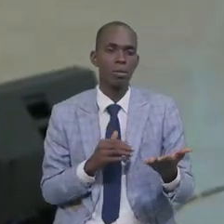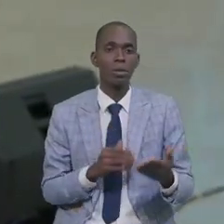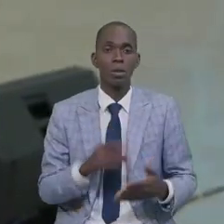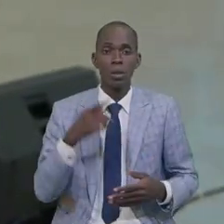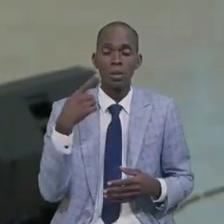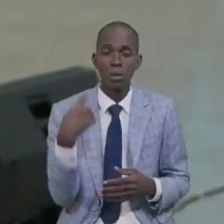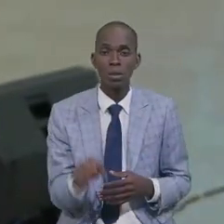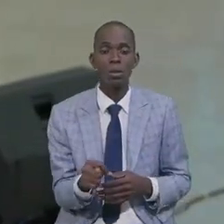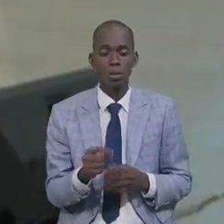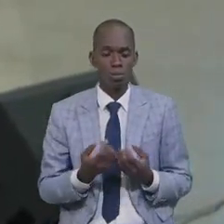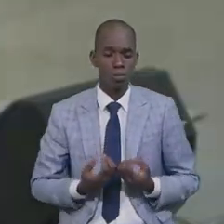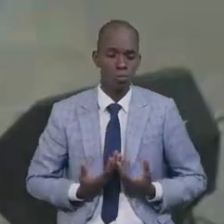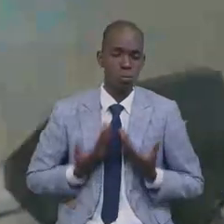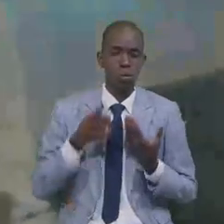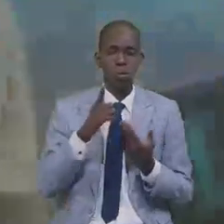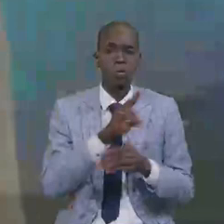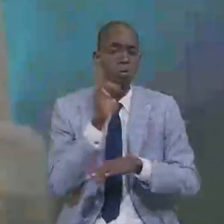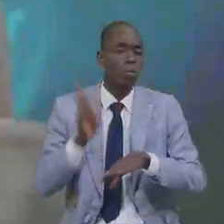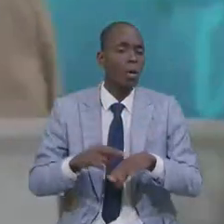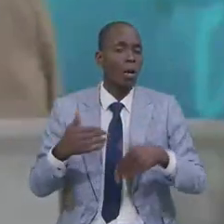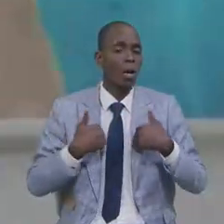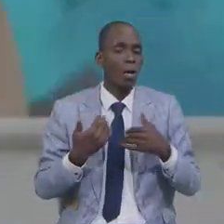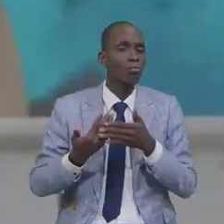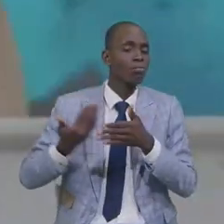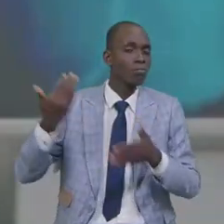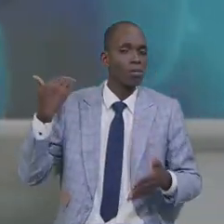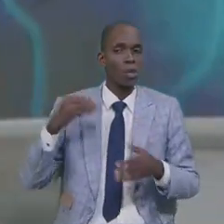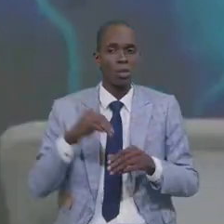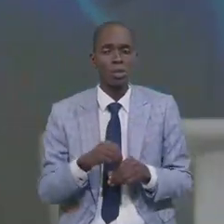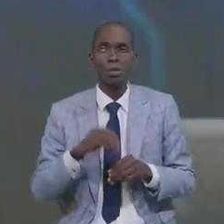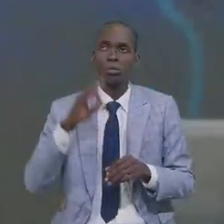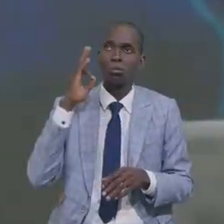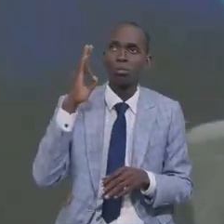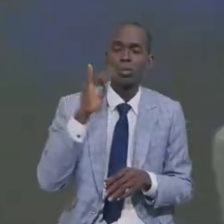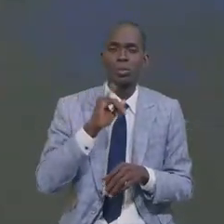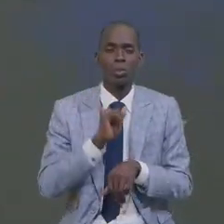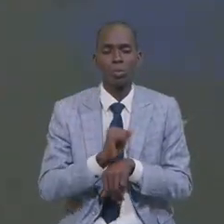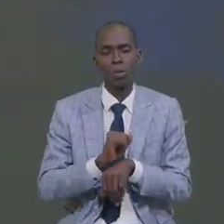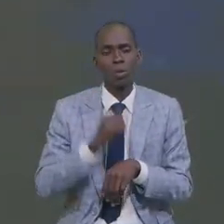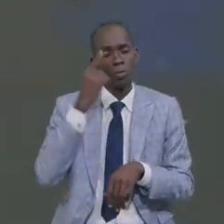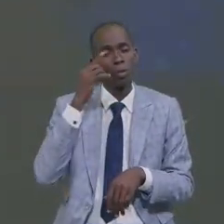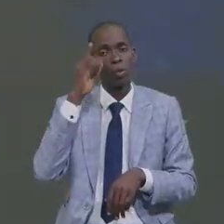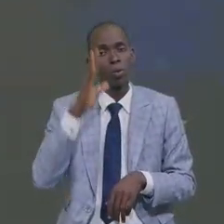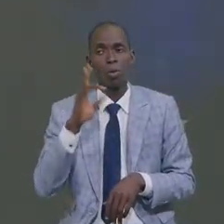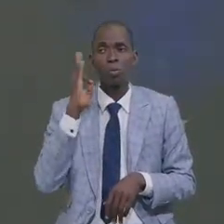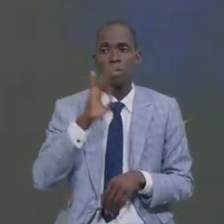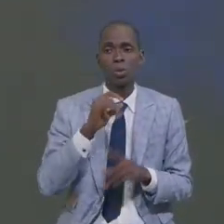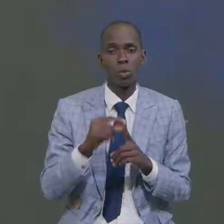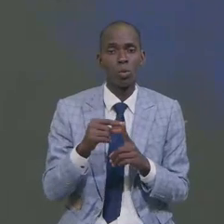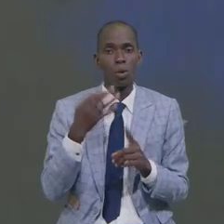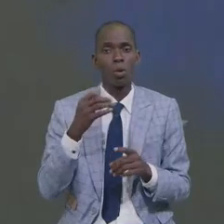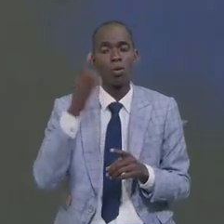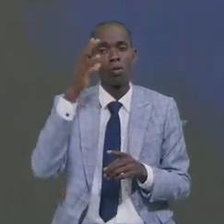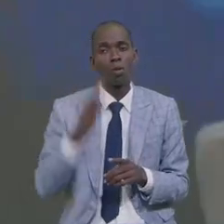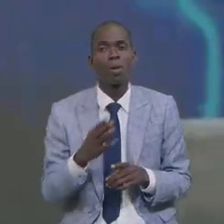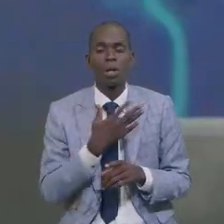tête, afin d'être disponible. La passion que tu avais à travailler pour Dieu, à prêcher l'évangile